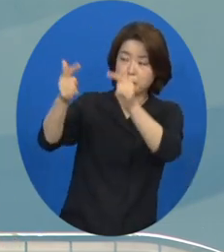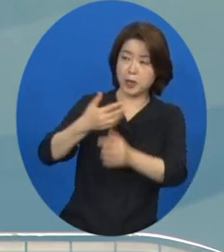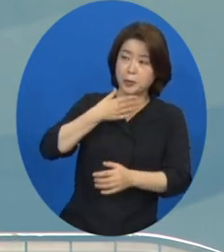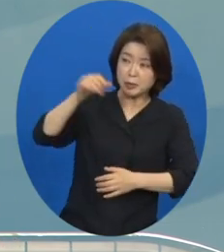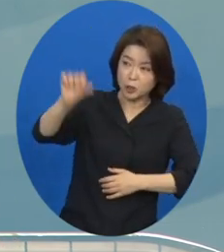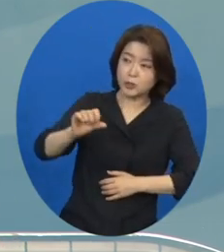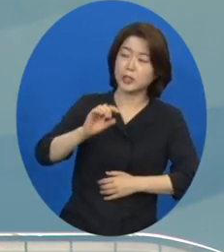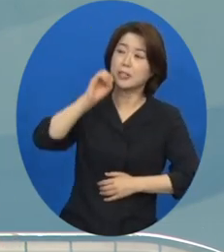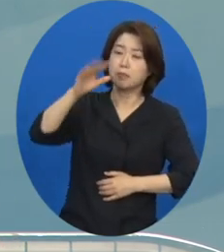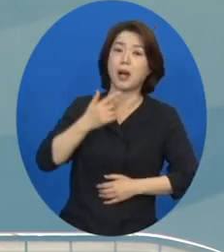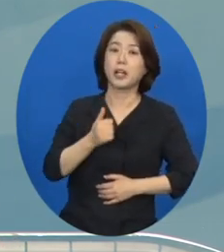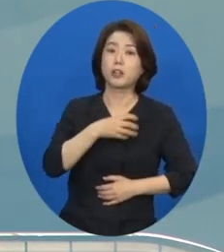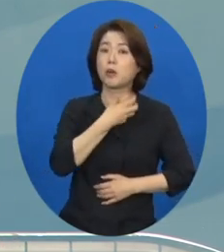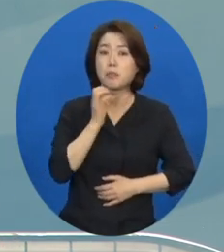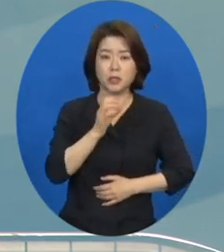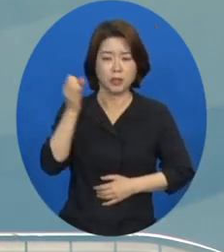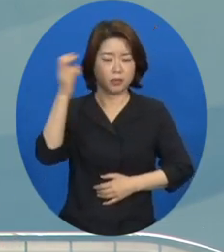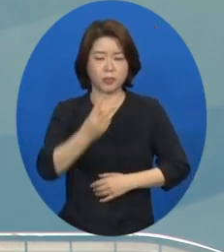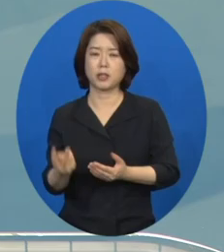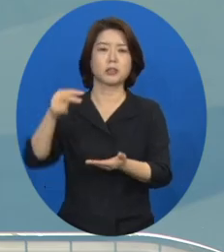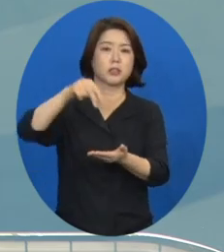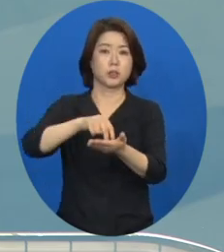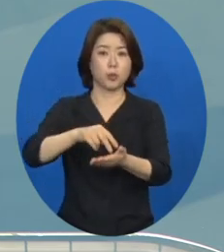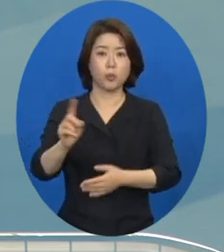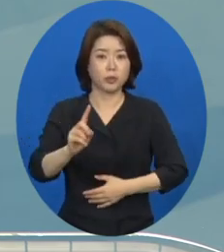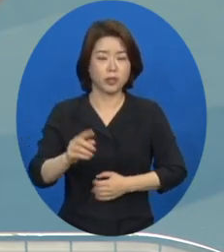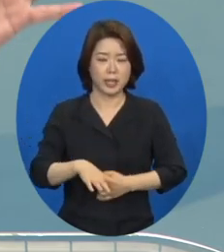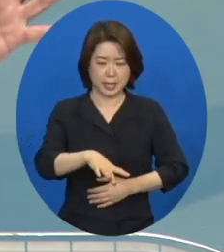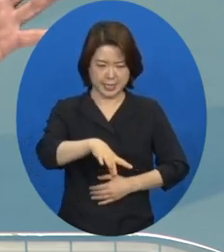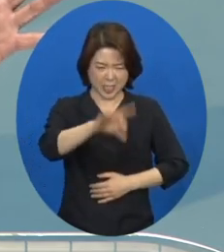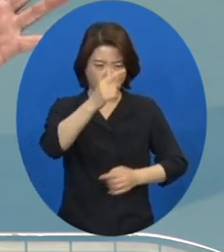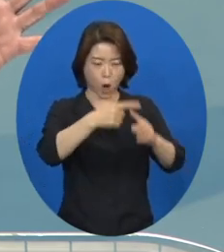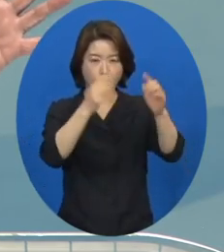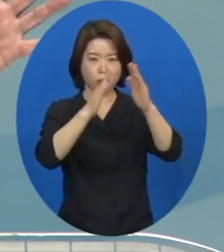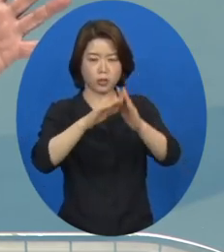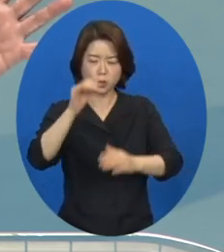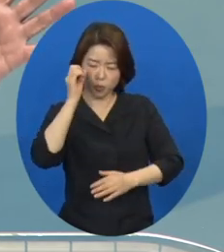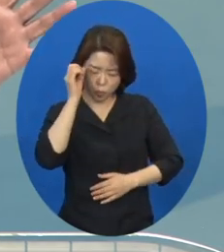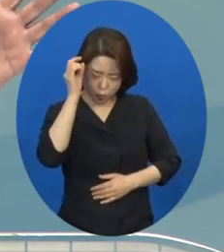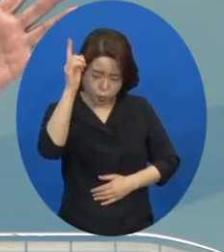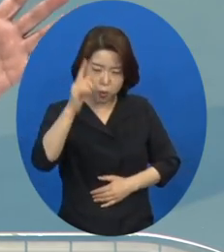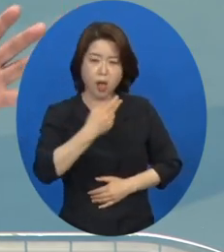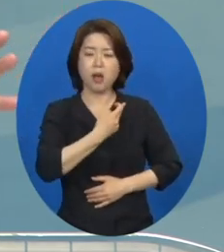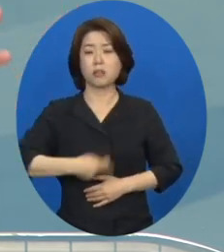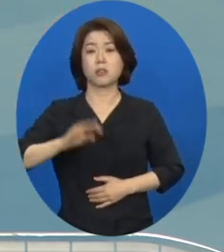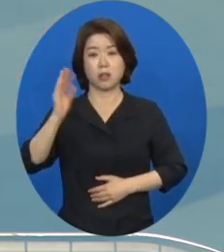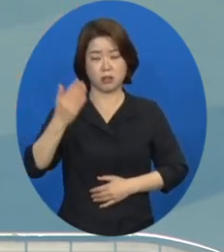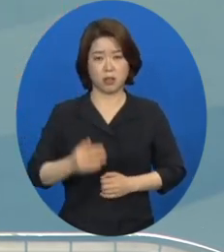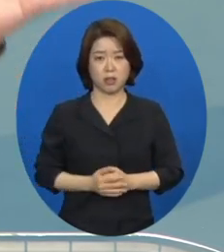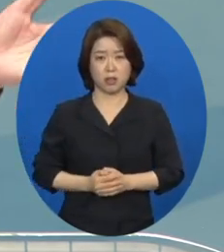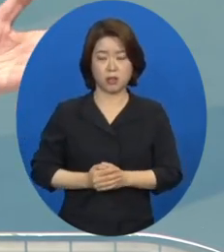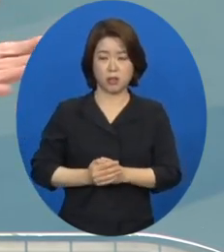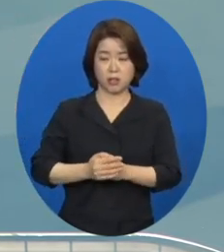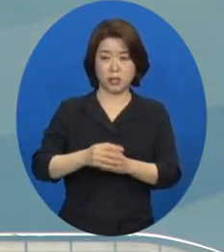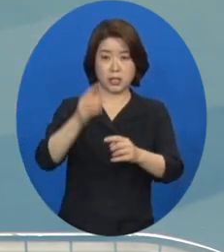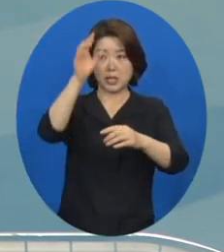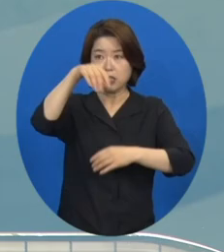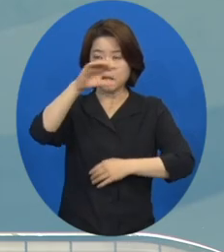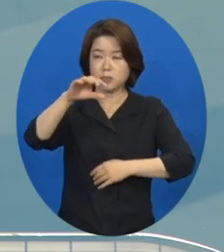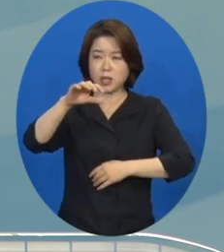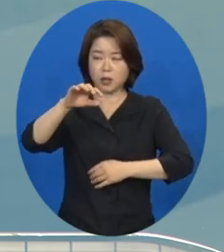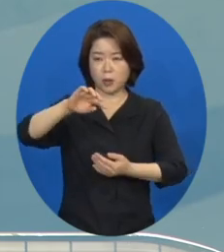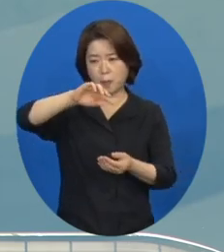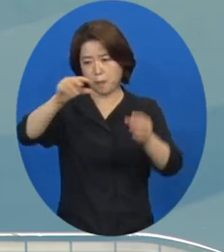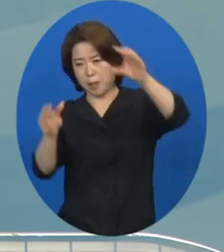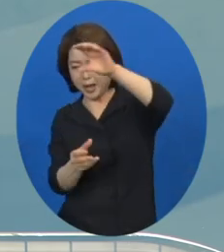베드로가 다시 일어섰잖아요. 초대교회의 위대한 사도가 되잖아요. 십자가에 거꾸로 매달려